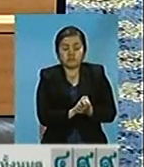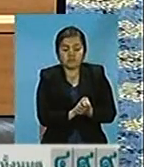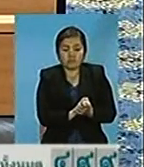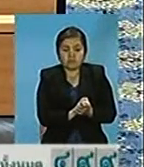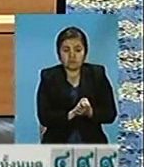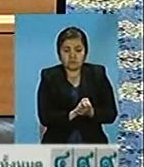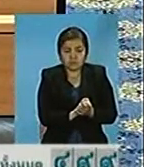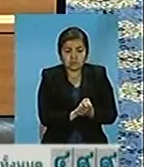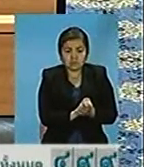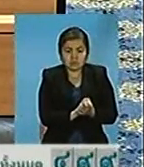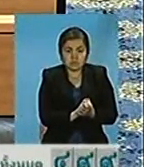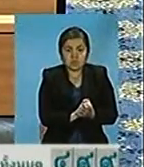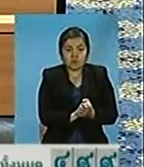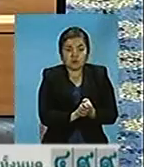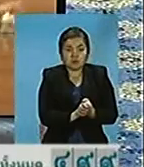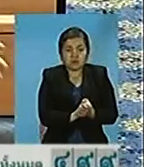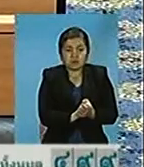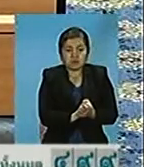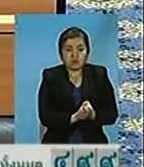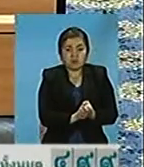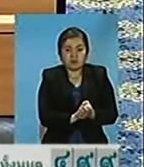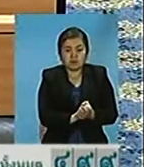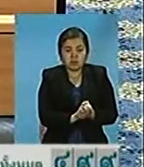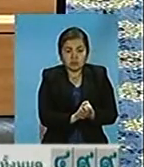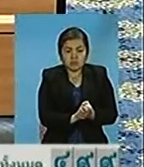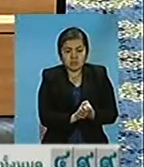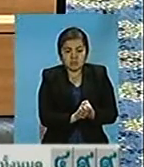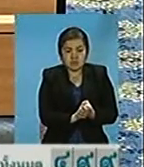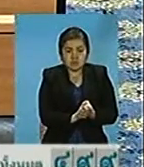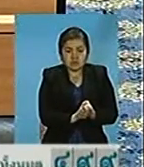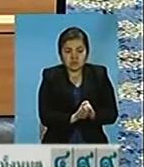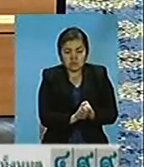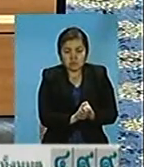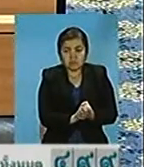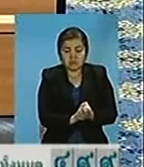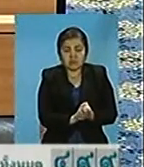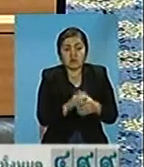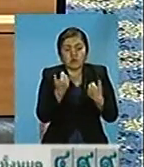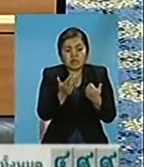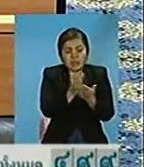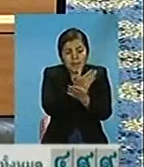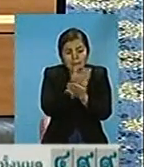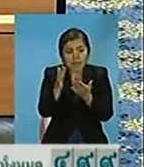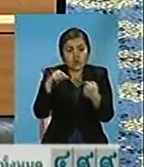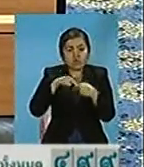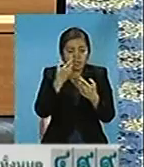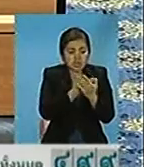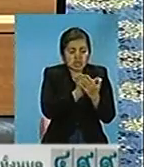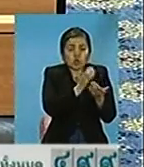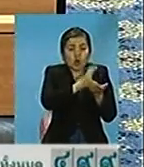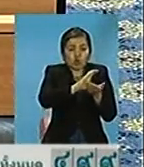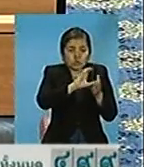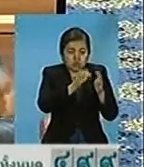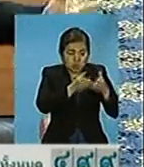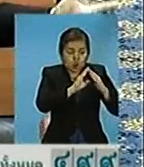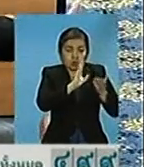าลต้องเอาเงินมาสนับสนุนเงินมาจ้างเงินมาทำแต่วันนี้จะแบ่งเค้กที่เงินของเขา